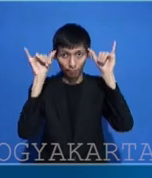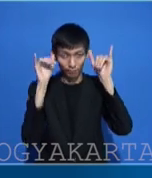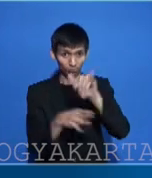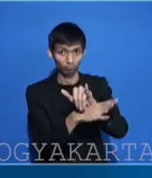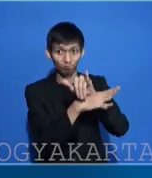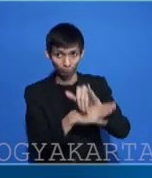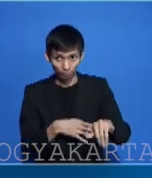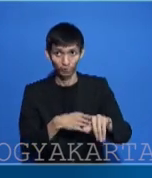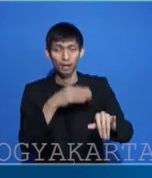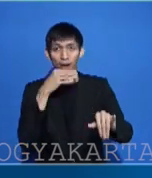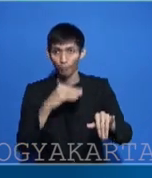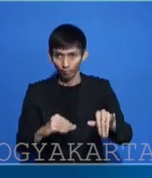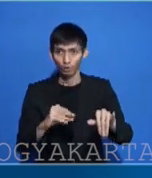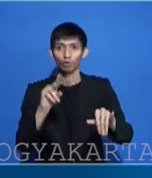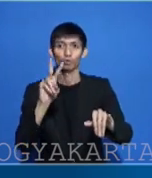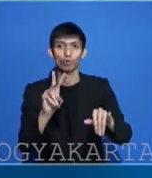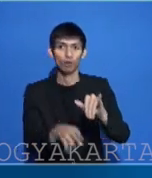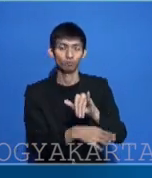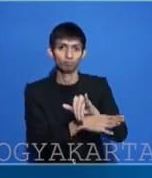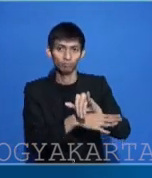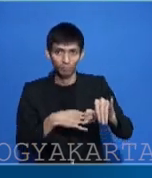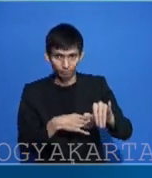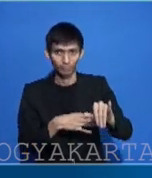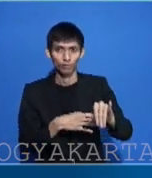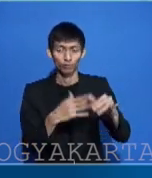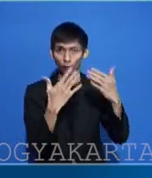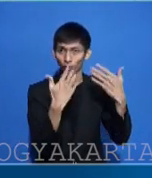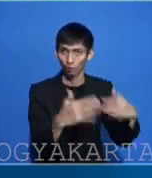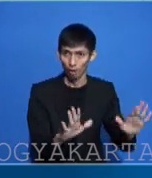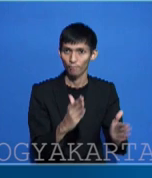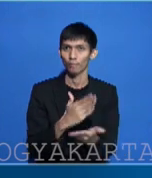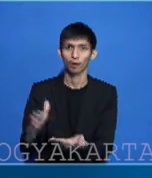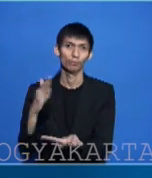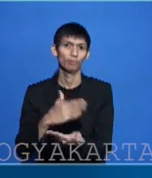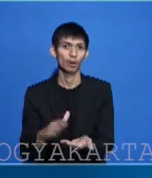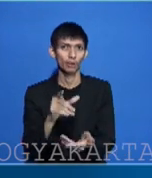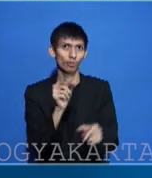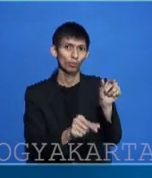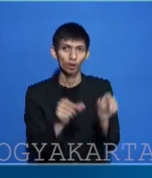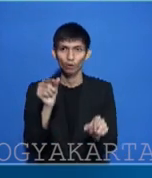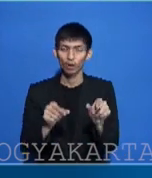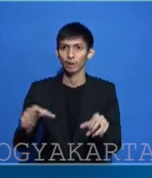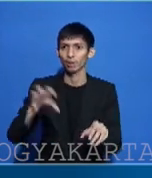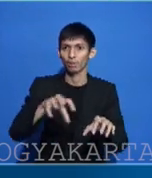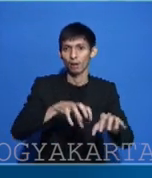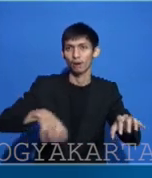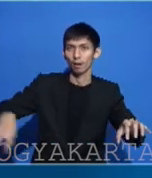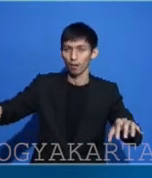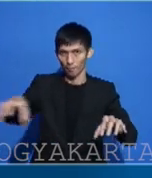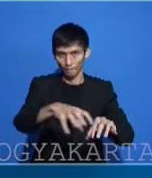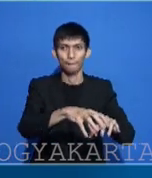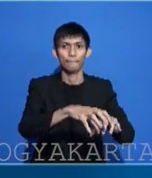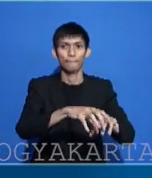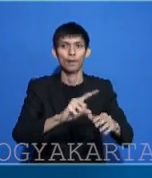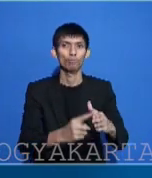kambing. Usai menyembelih hewan kurban, mereka membagikan daging kurban kepada orang-orang sekitar, terlebih bagi mereka yang tidak